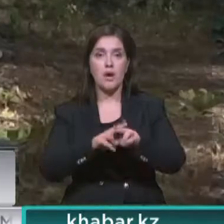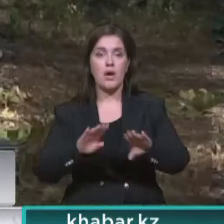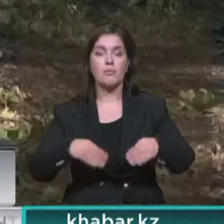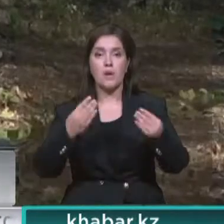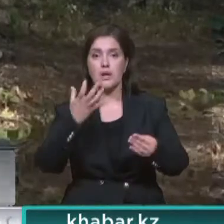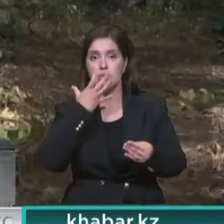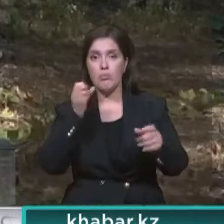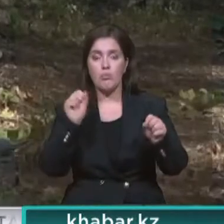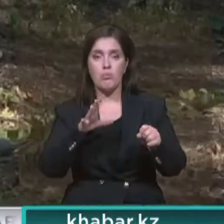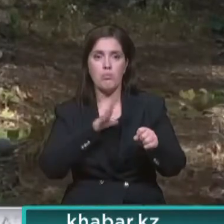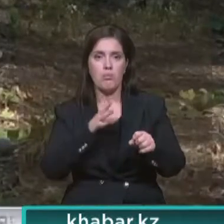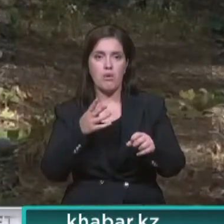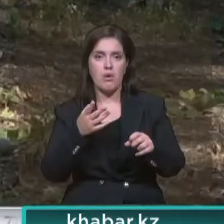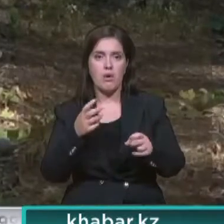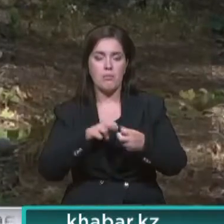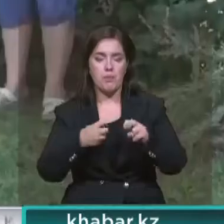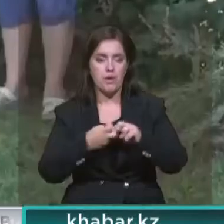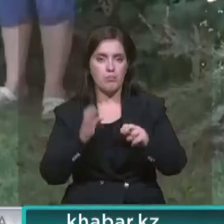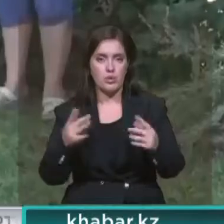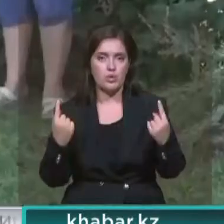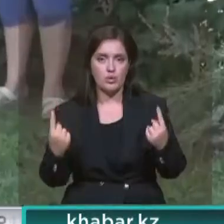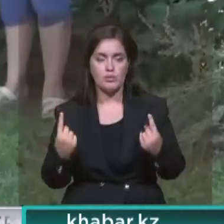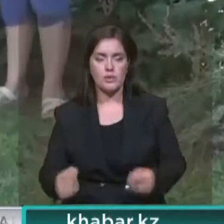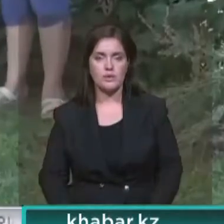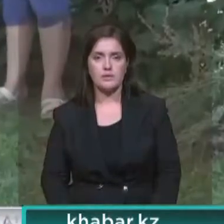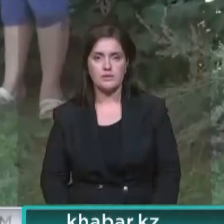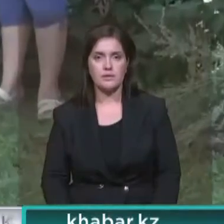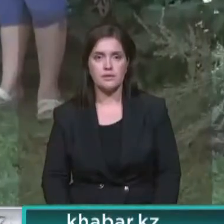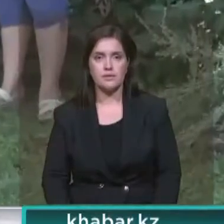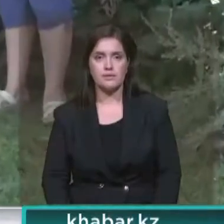может вообще стать ребром. Нургуль Ахметова, Тулеген Иманов, Североказахстанская область. Итоги дня.